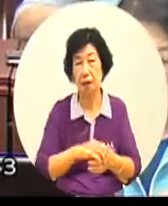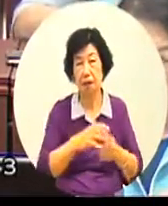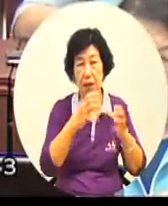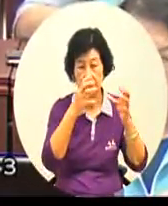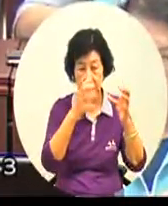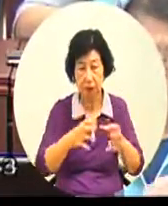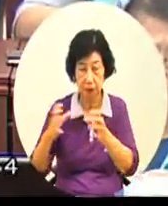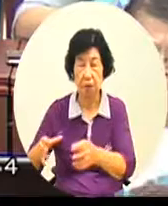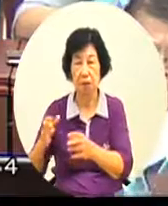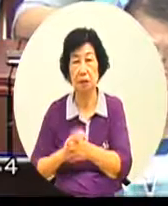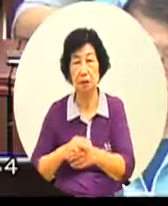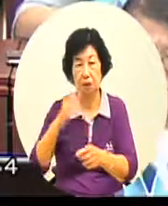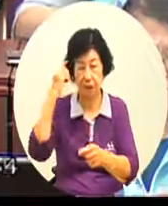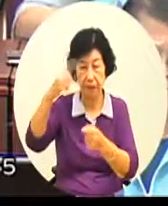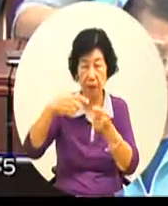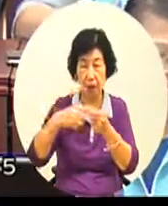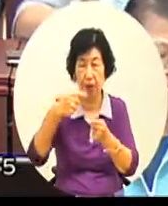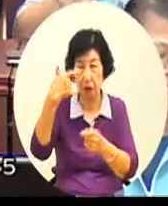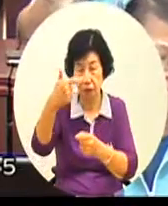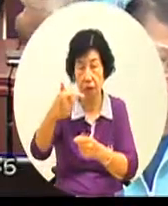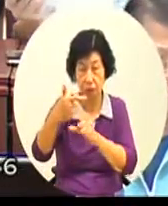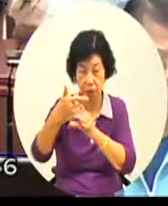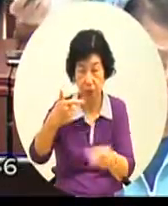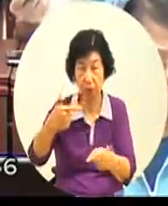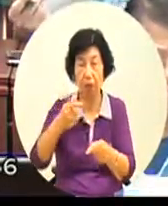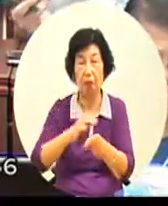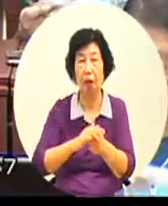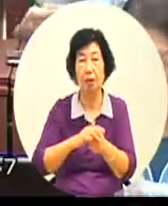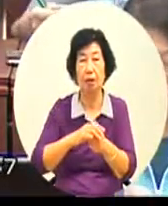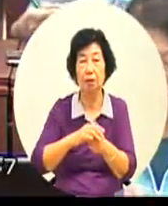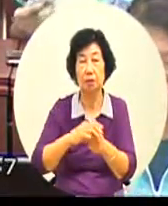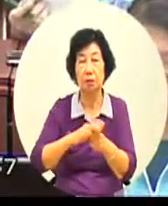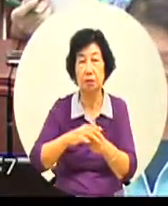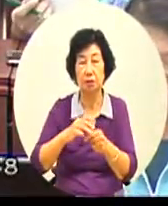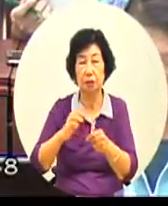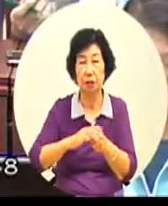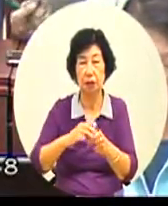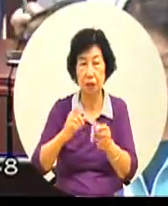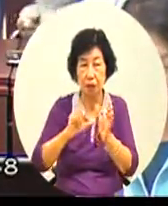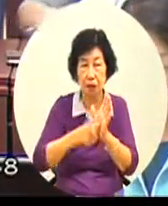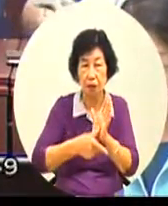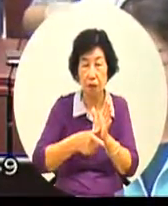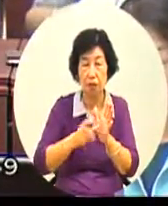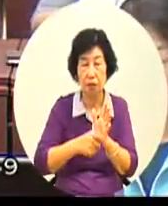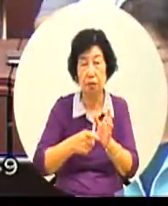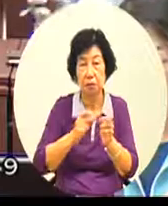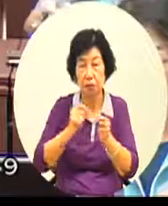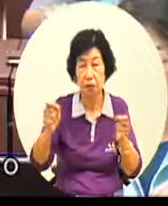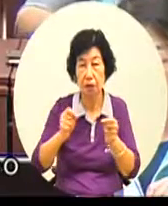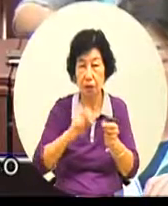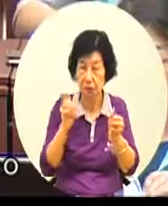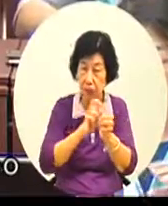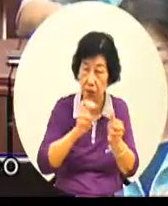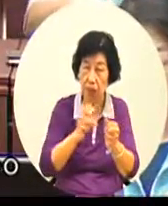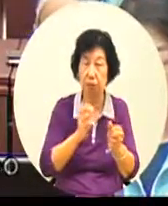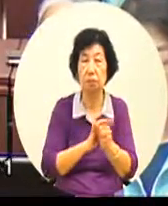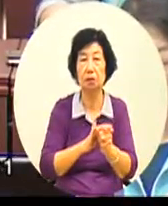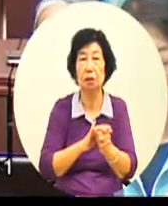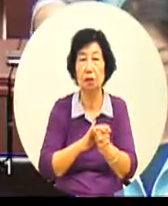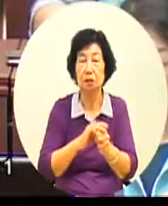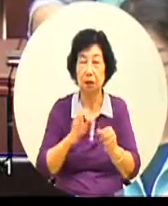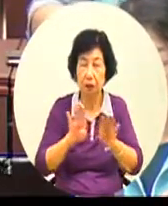们明年6月3号要长照上路。那原本当然，中央给我们的期